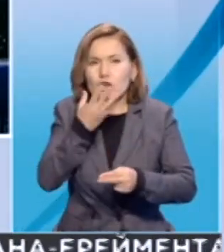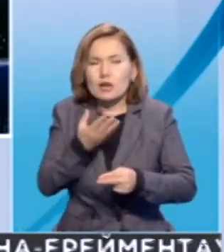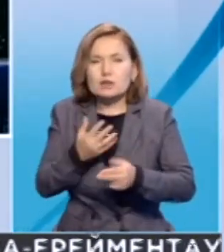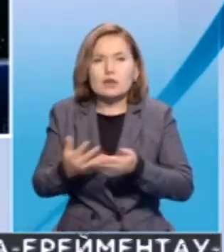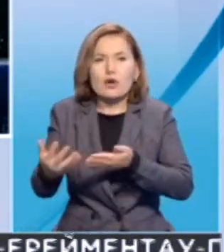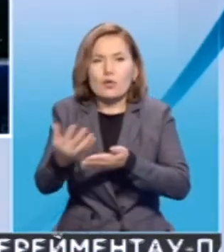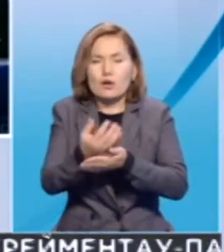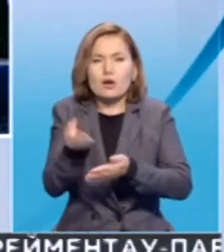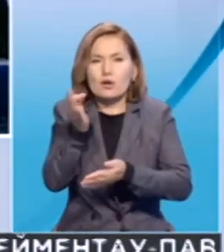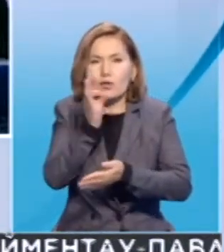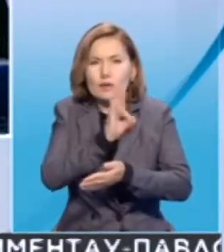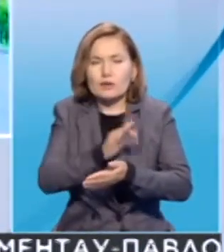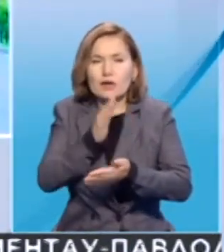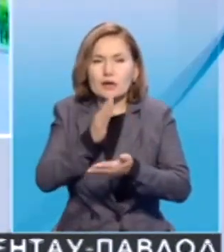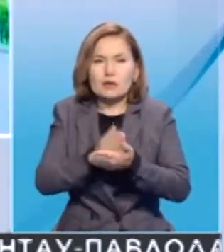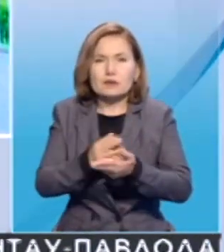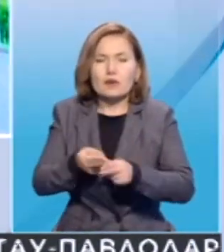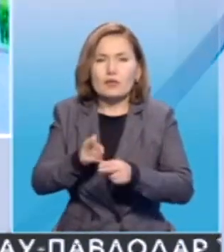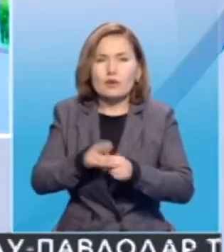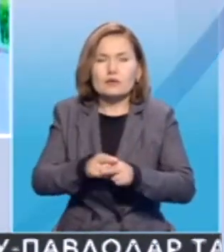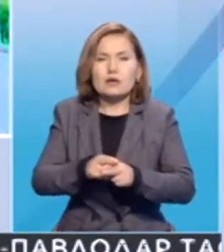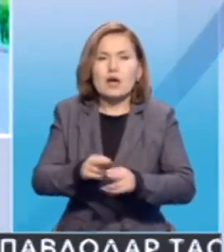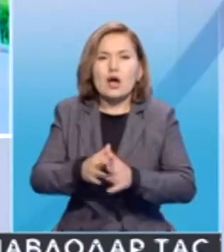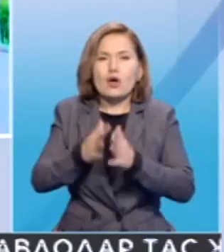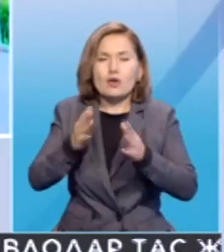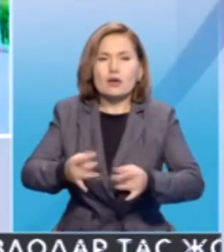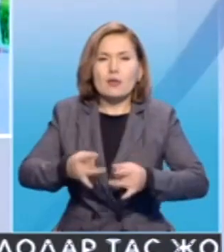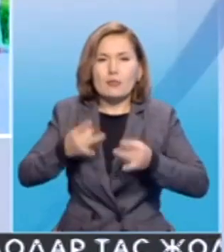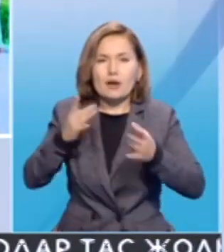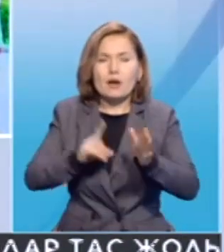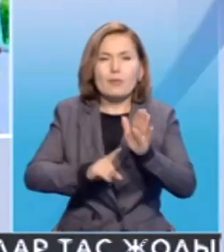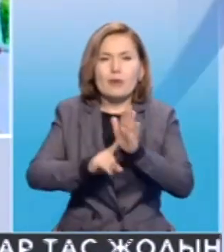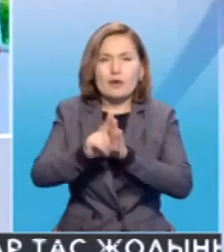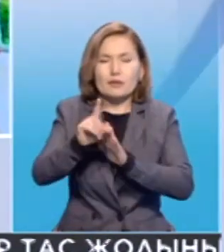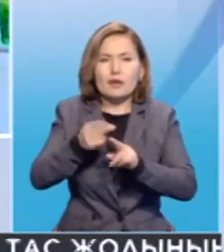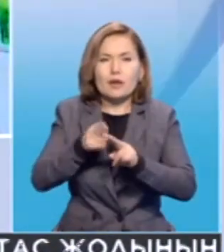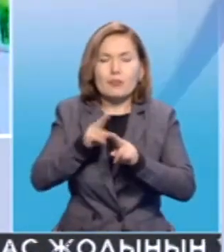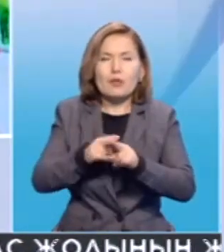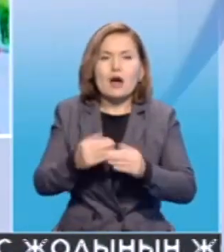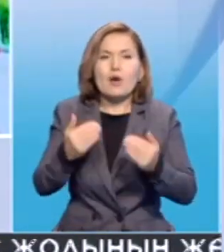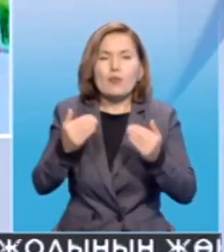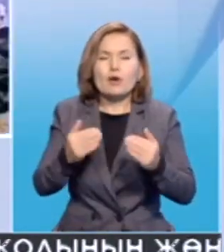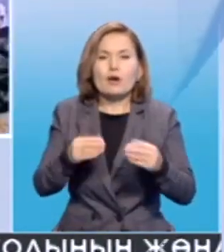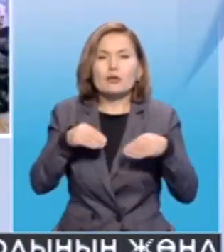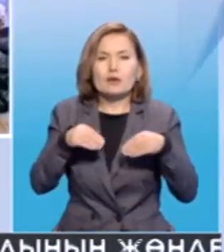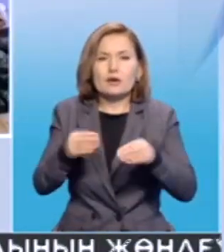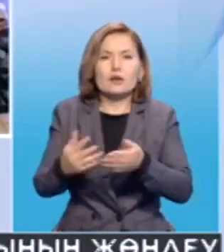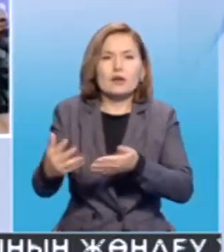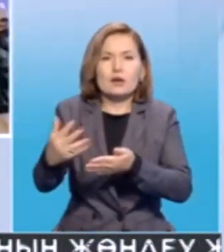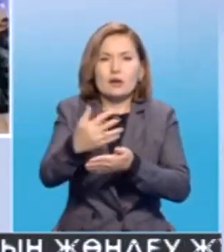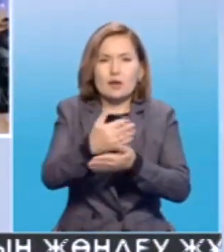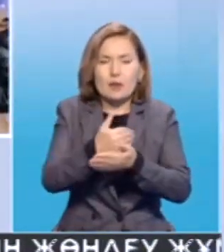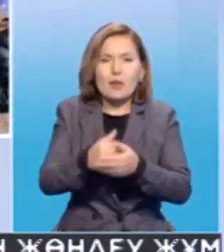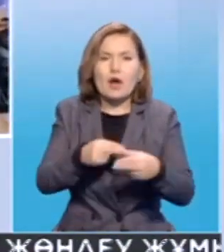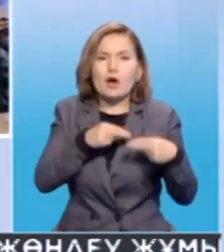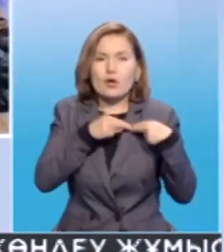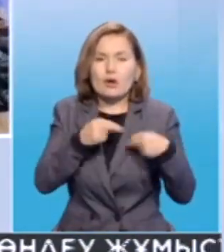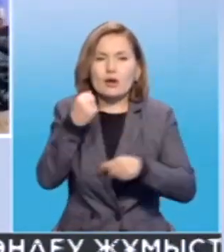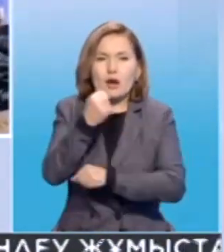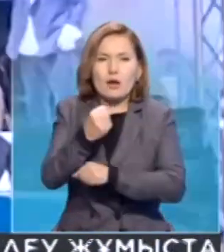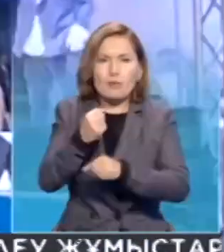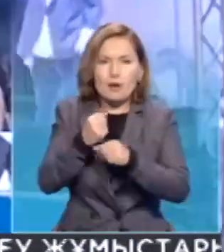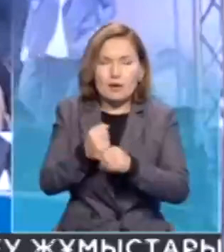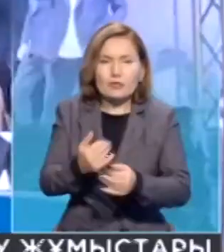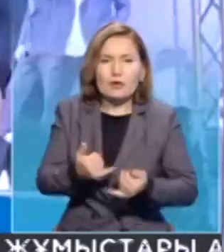кенелгенде айта кеткен жөн. Думанды шарада сол еңбек ұжымдары құрметтеліп, түрлі